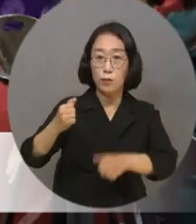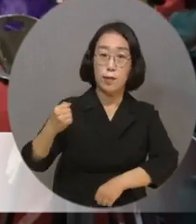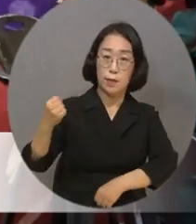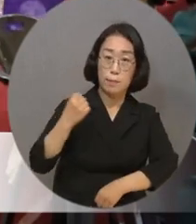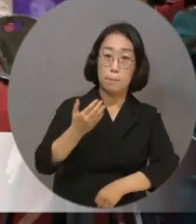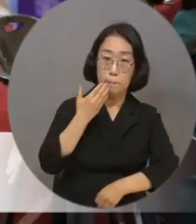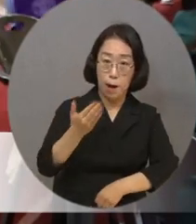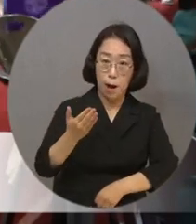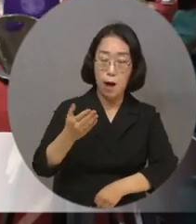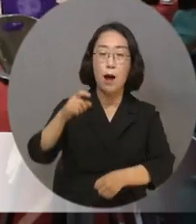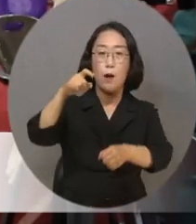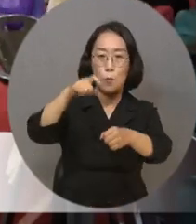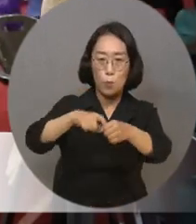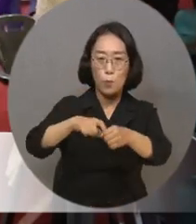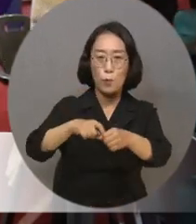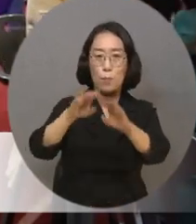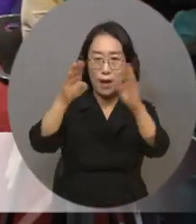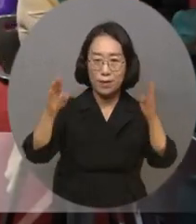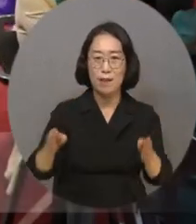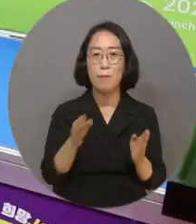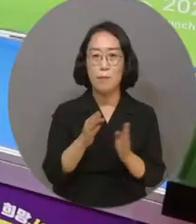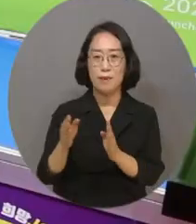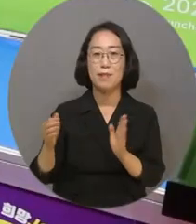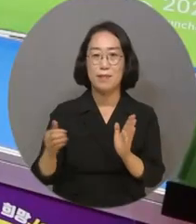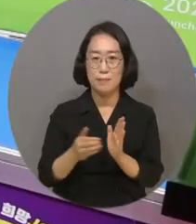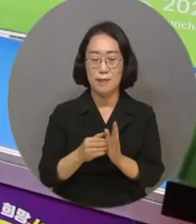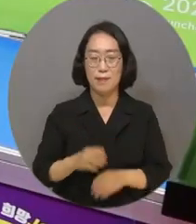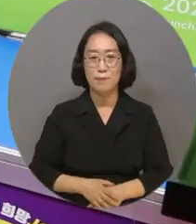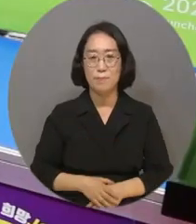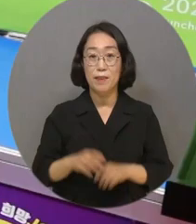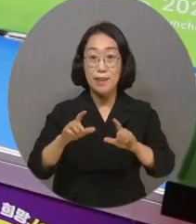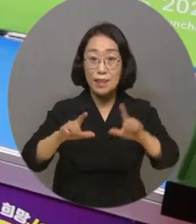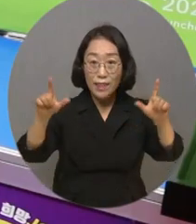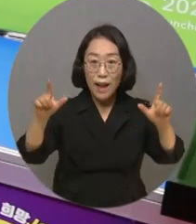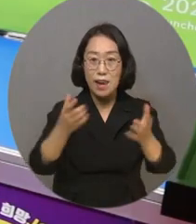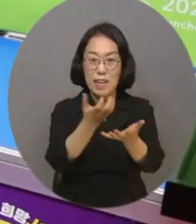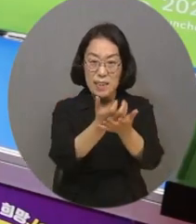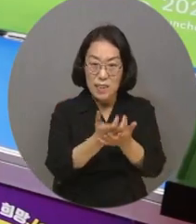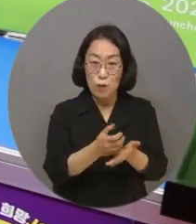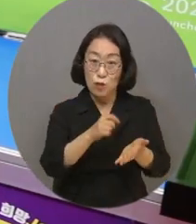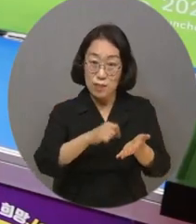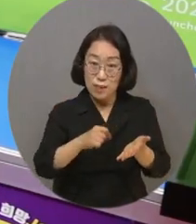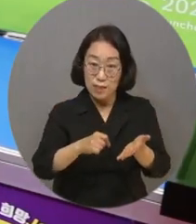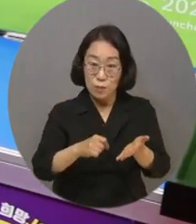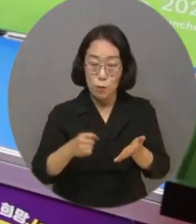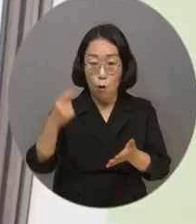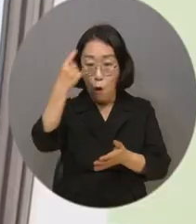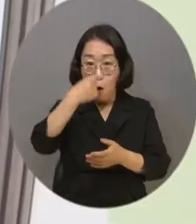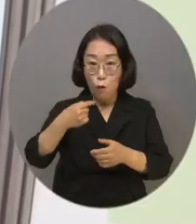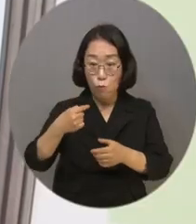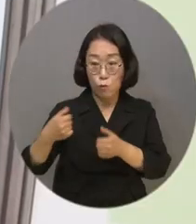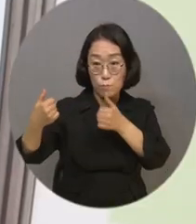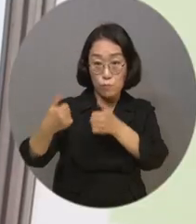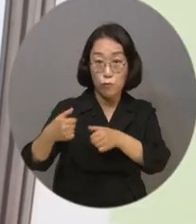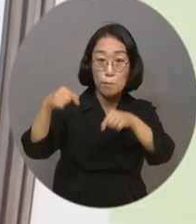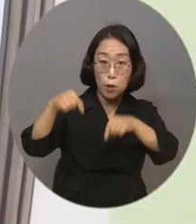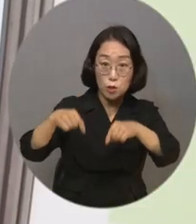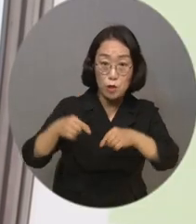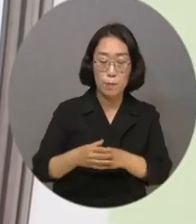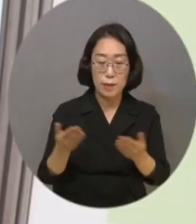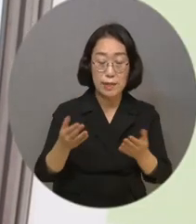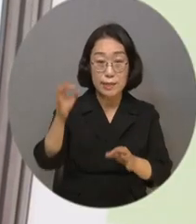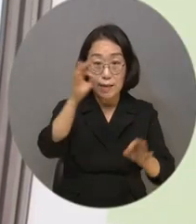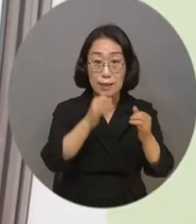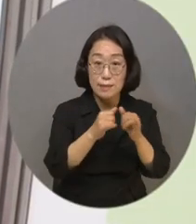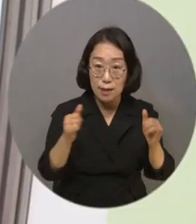지향해 가고자 저희 박람회가 진행이 되었습니다. 현장에서는 이력서 작성과 현장 면접 등으로 구직 여성과 구인